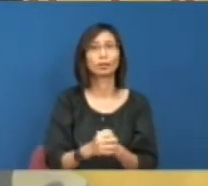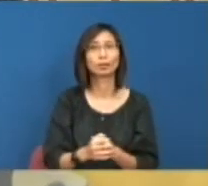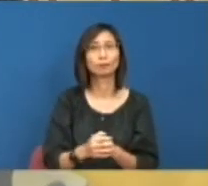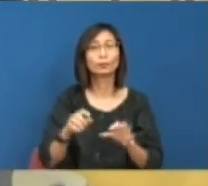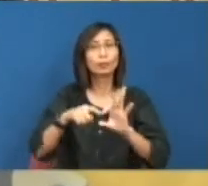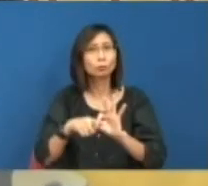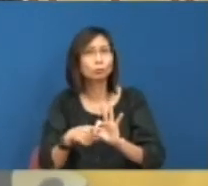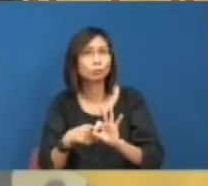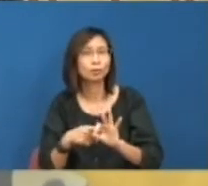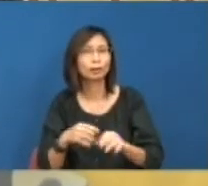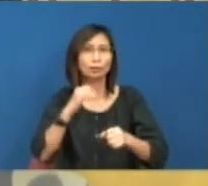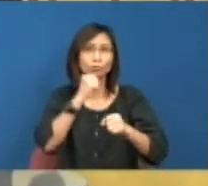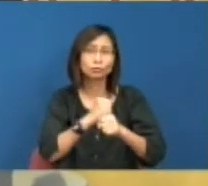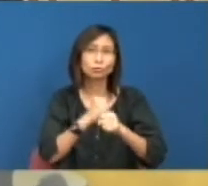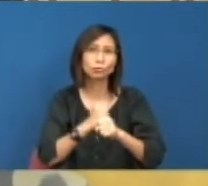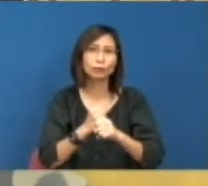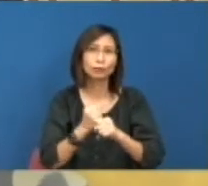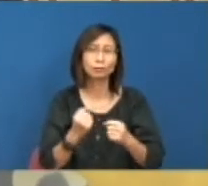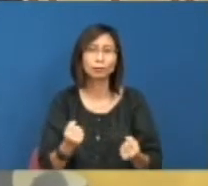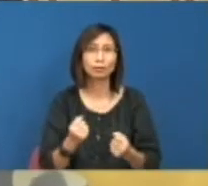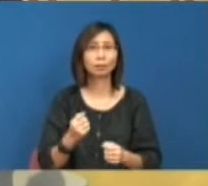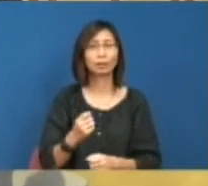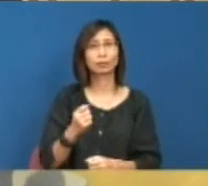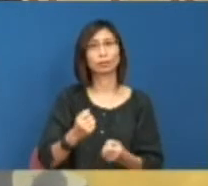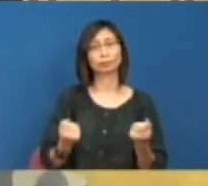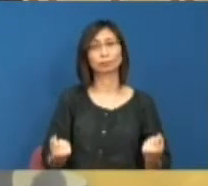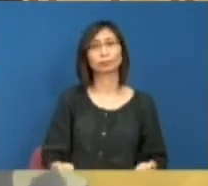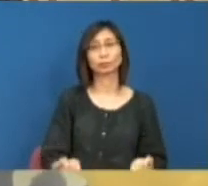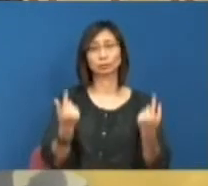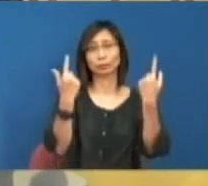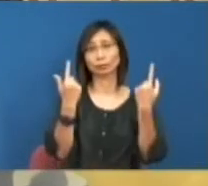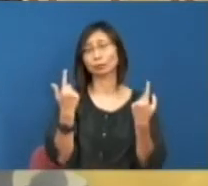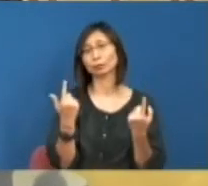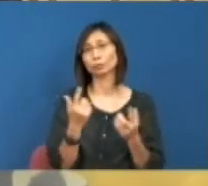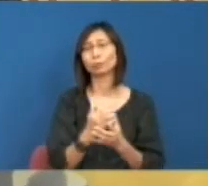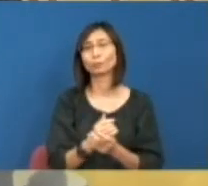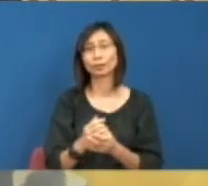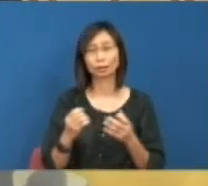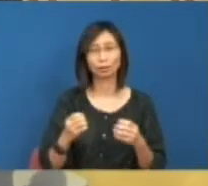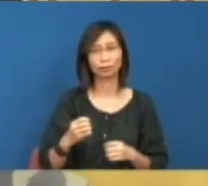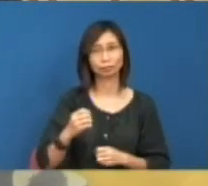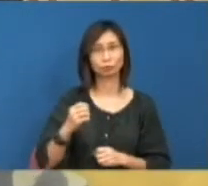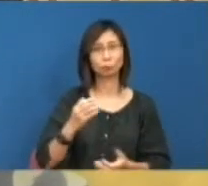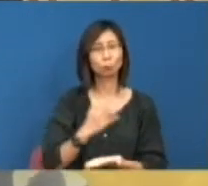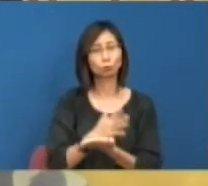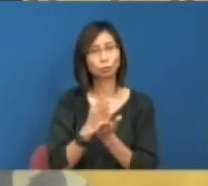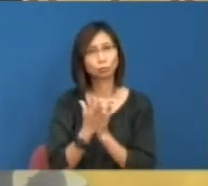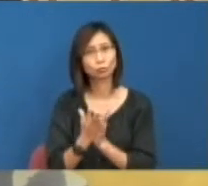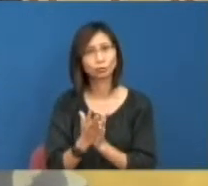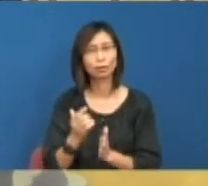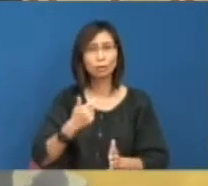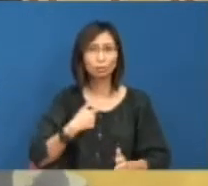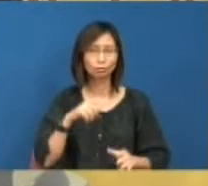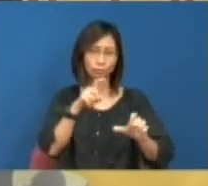於佢哋製造嘅通貨膨脹，由於佢哋製造嘅資產嘅泡沫化咧，我哋嘅工資